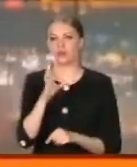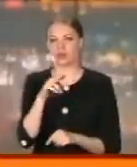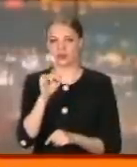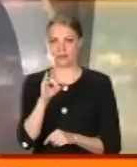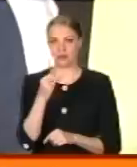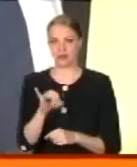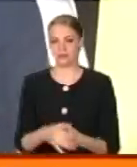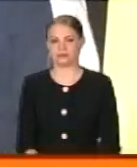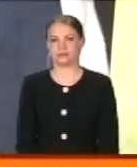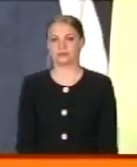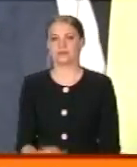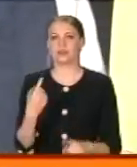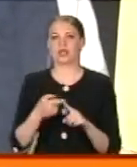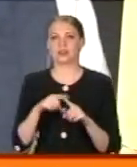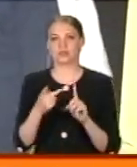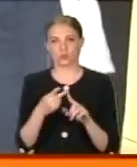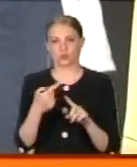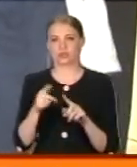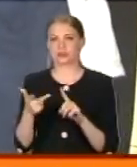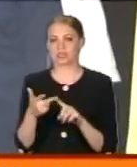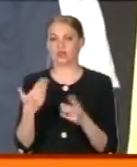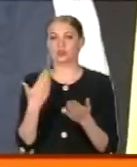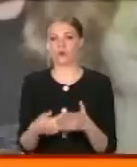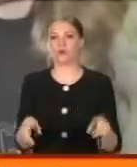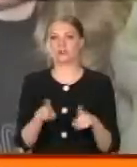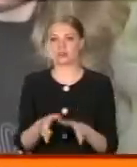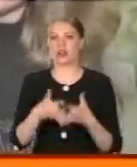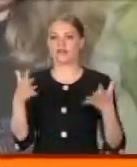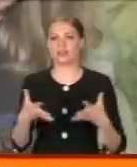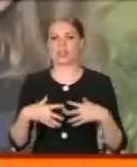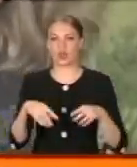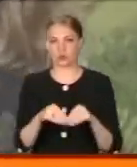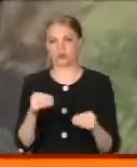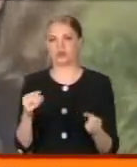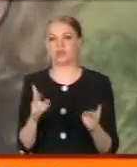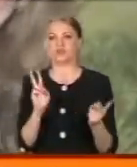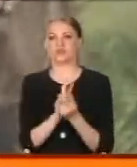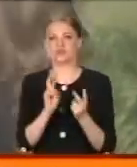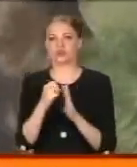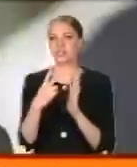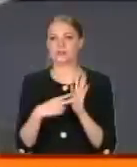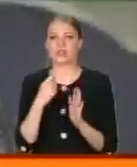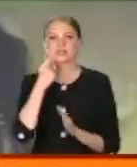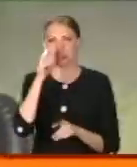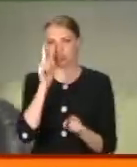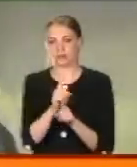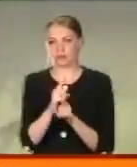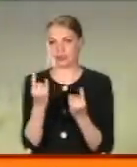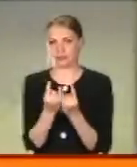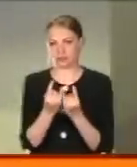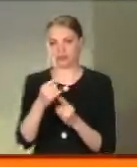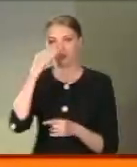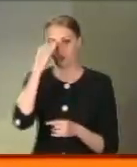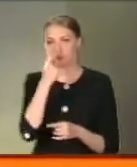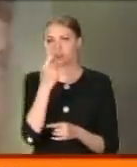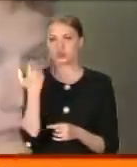Парай. Це і друге, це третє. Молодці. Ось так велика родина Медведєвих зустрічає 17-річних братів-близнюків.